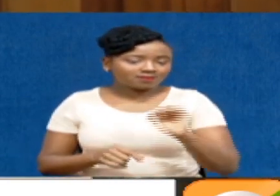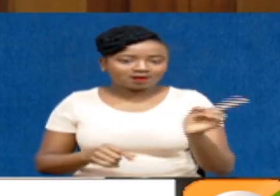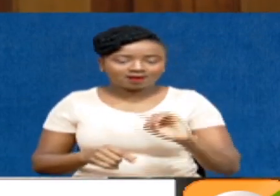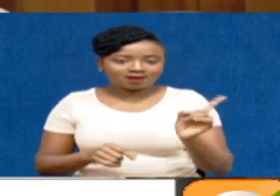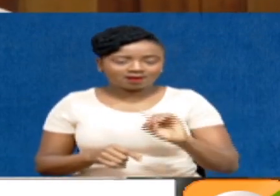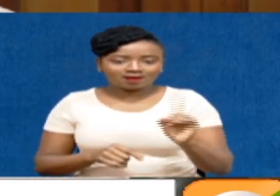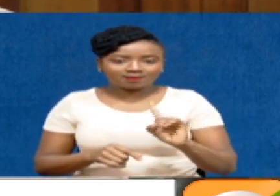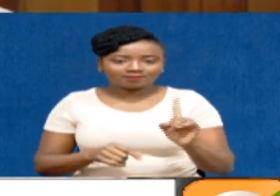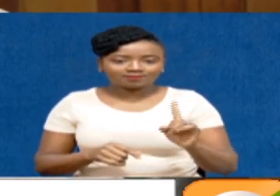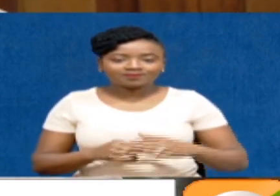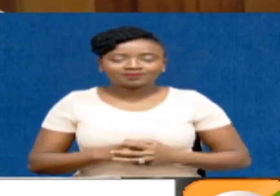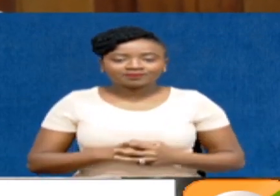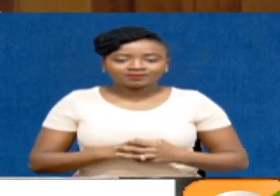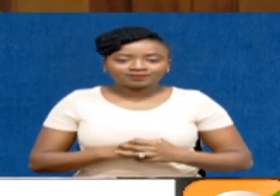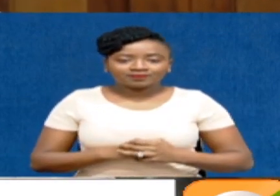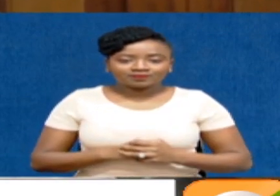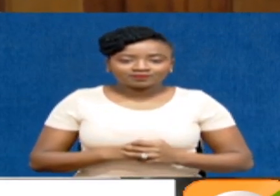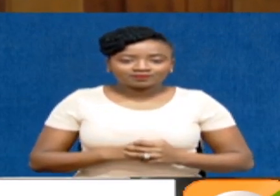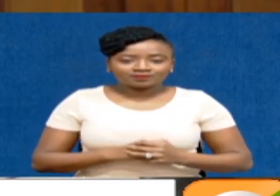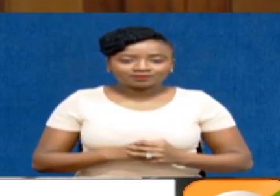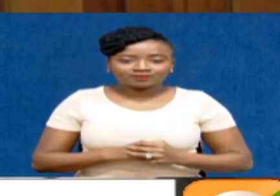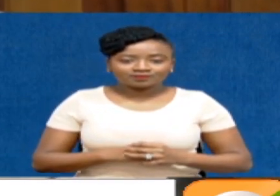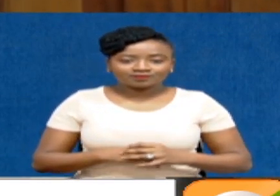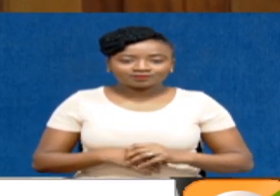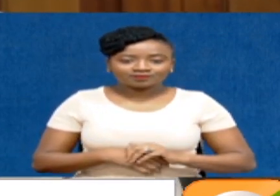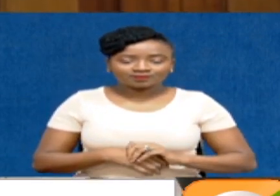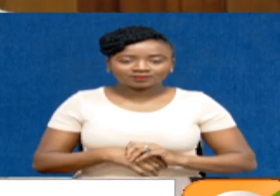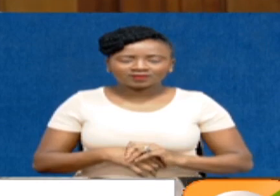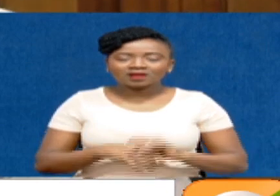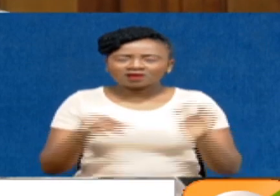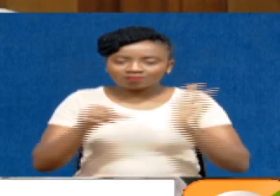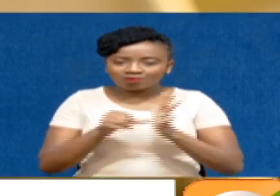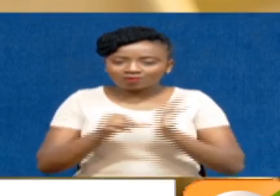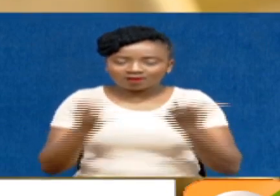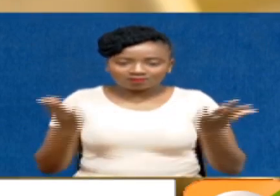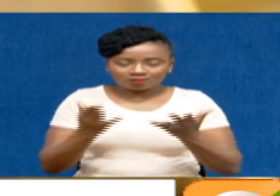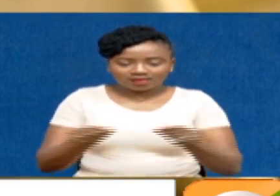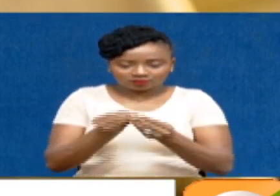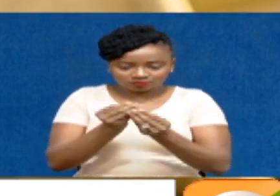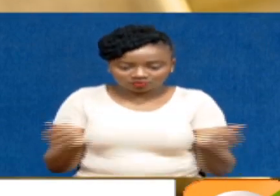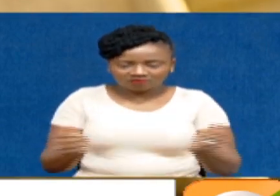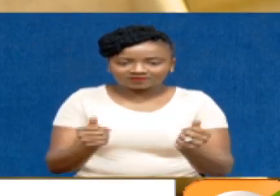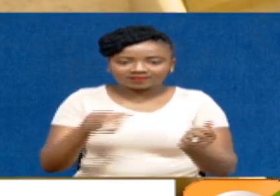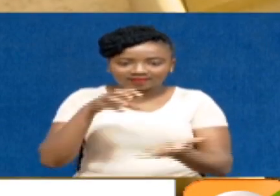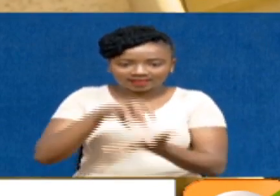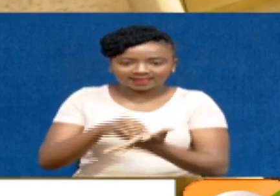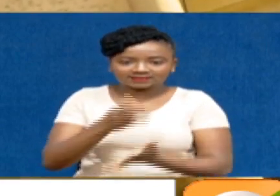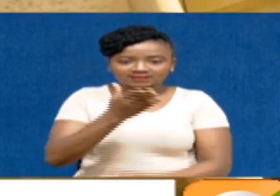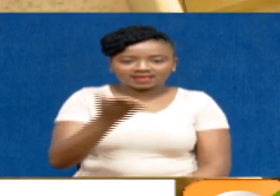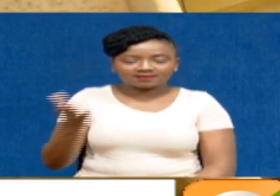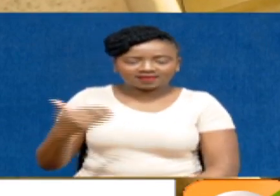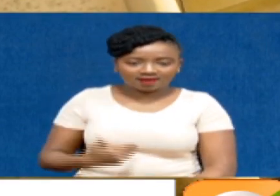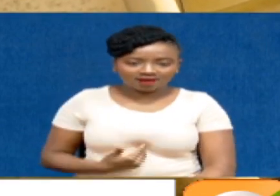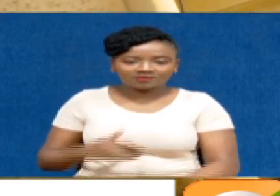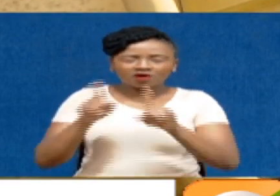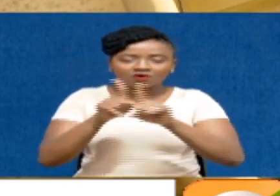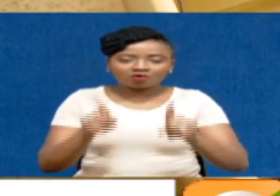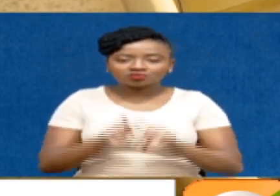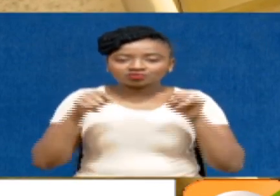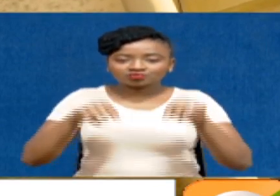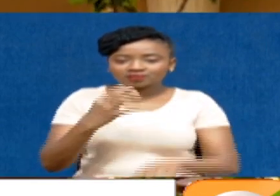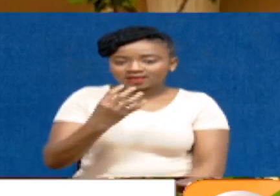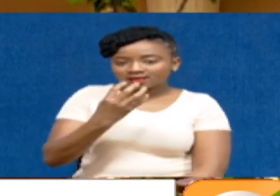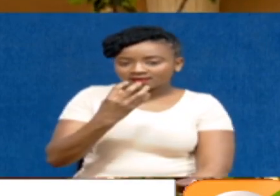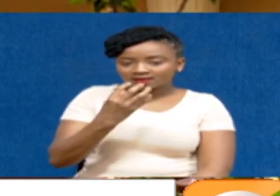as much as handling the corruption cases that are still pending. Kwa mara nyingine, rais akielekezea